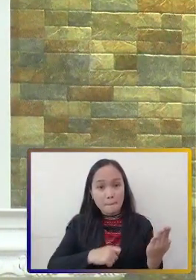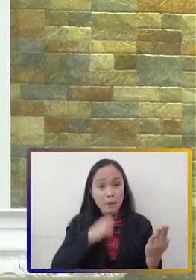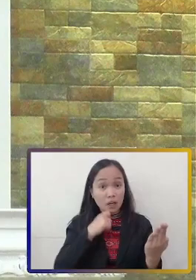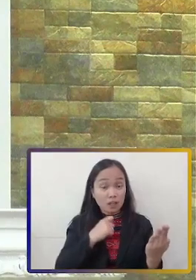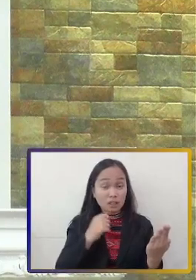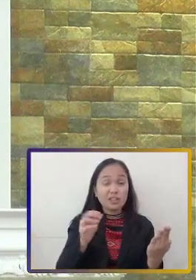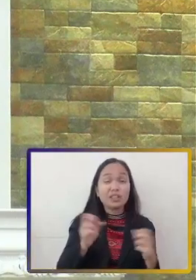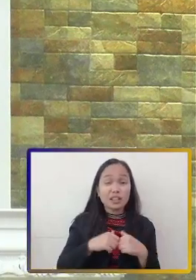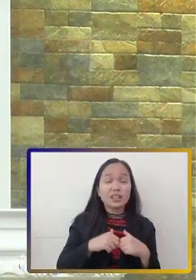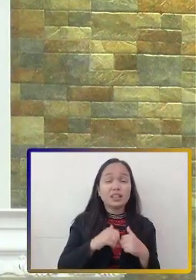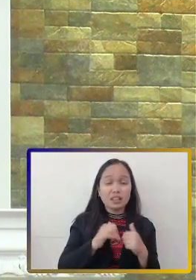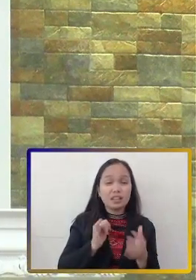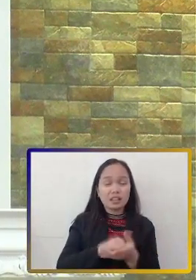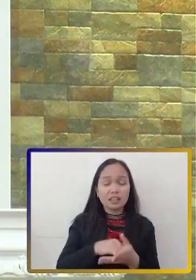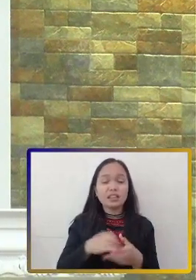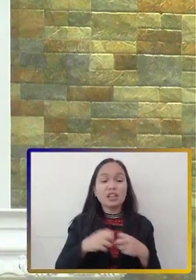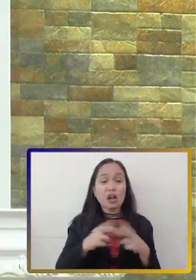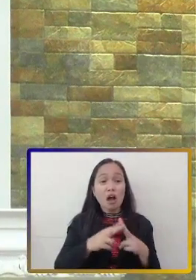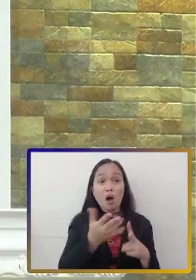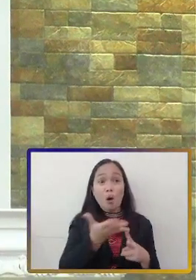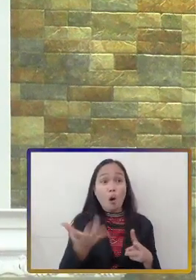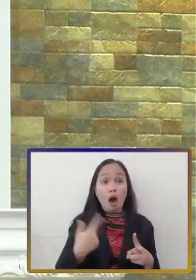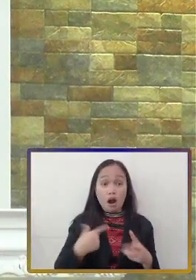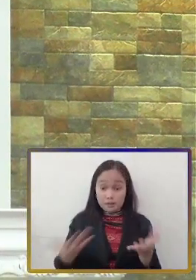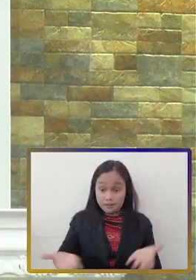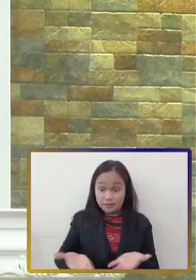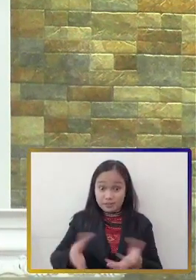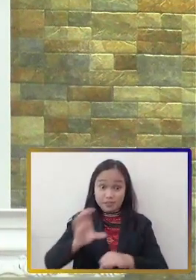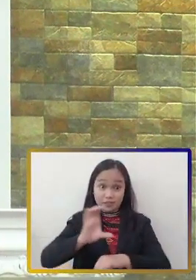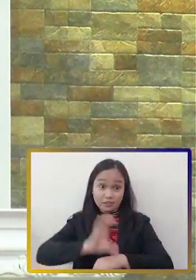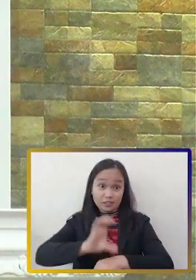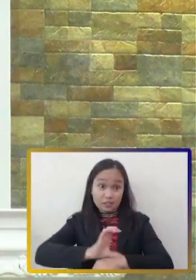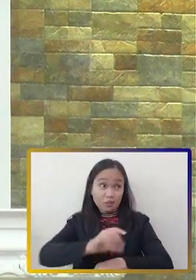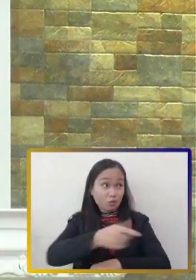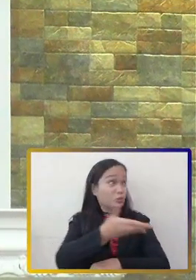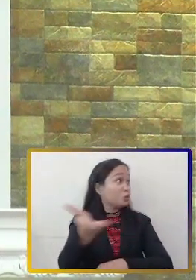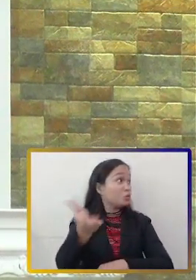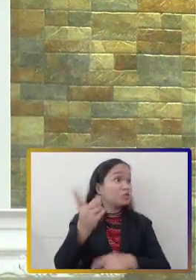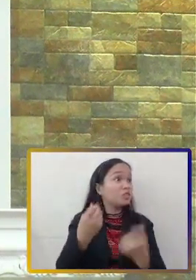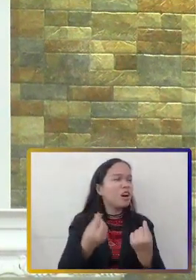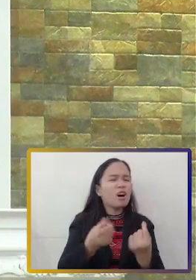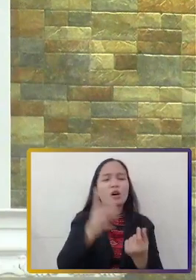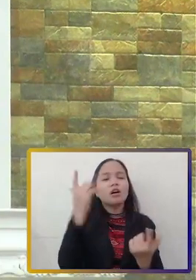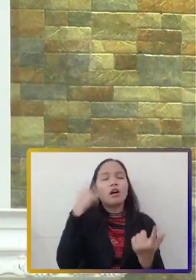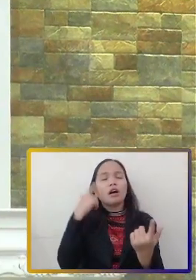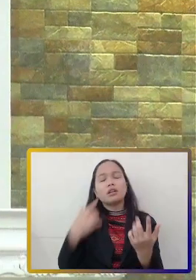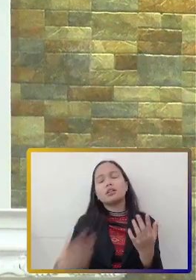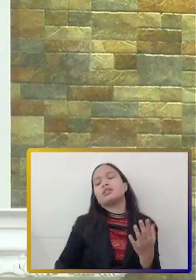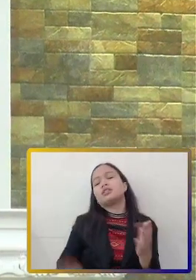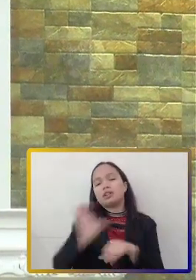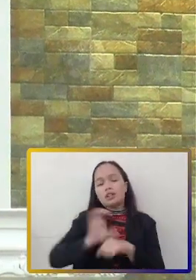Na kahit ngayon nasa loob kayo ng simbahan, hindi kayo mapalagay sa kai-scroll.